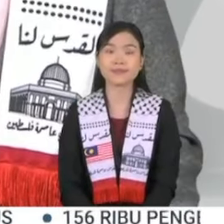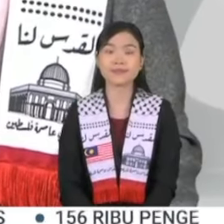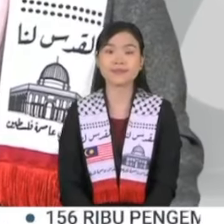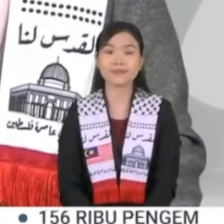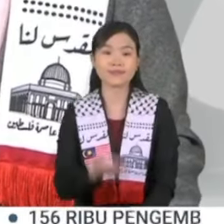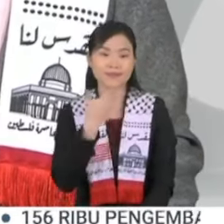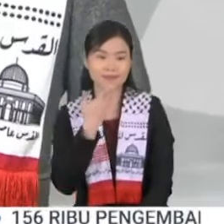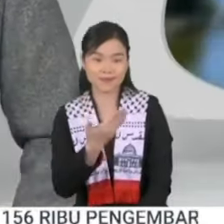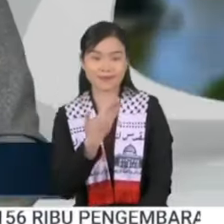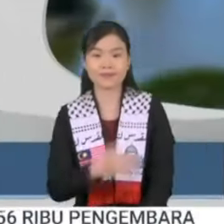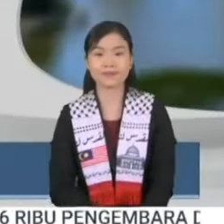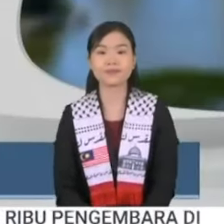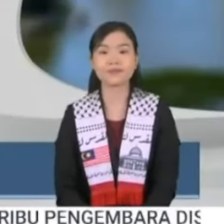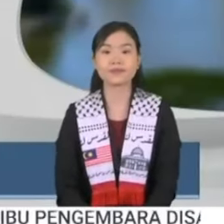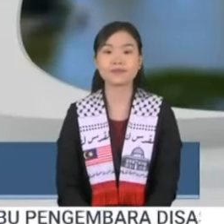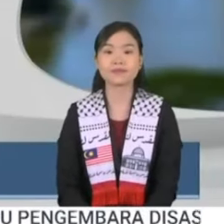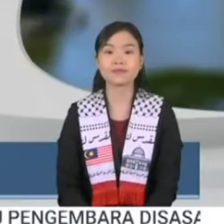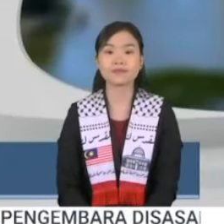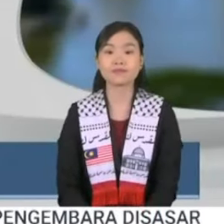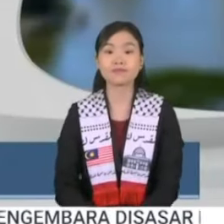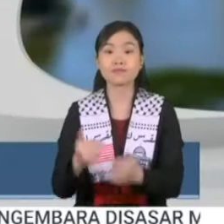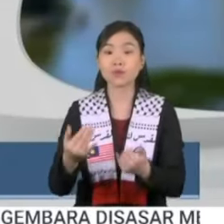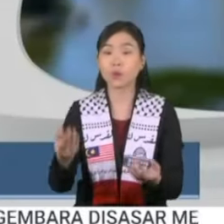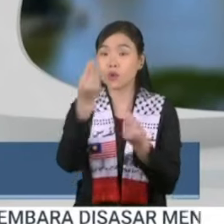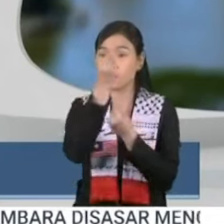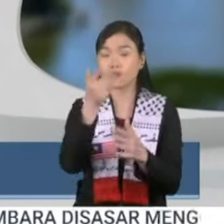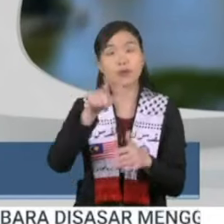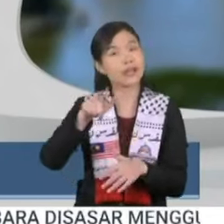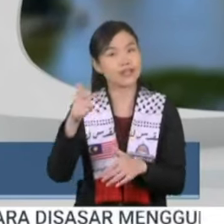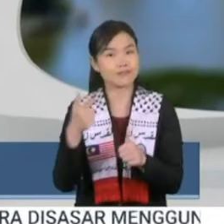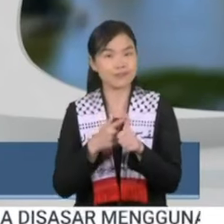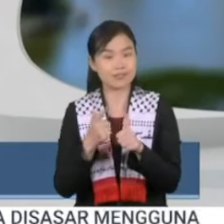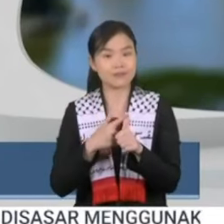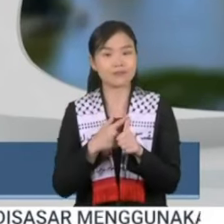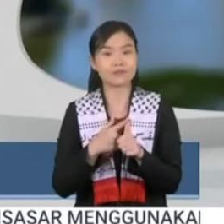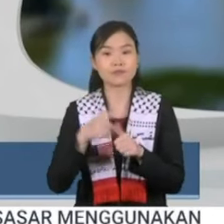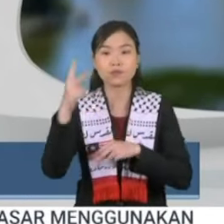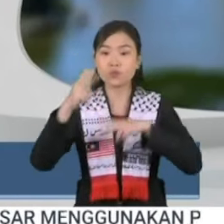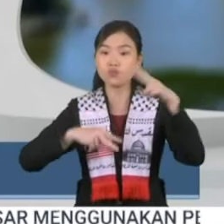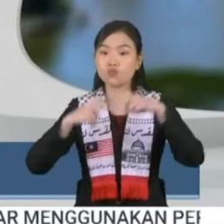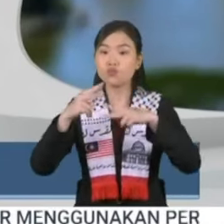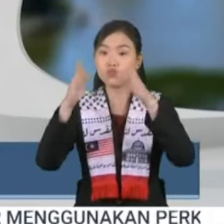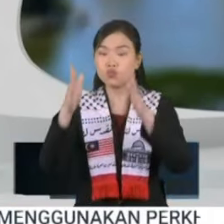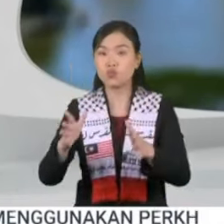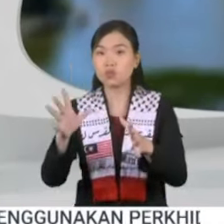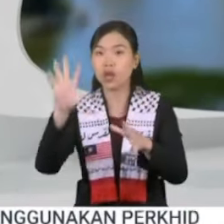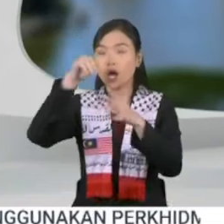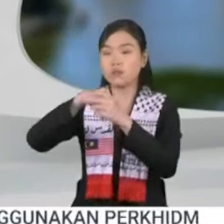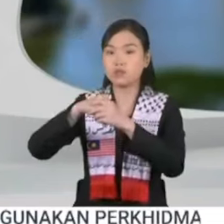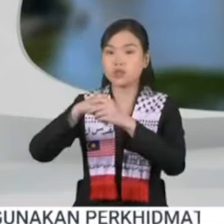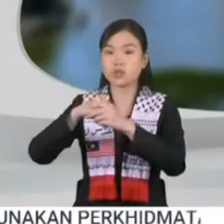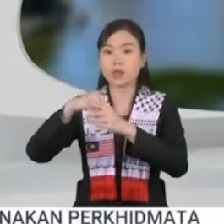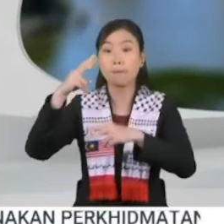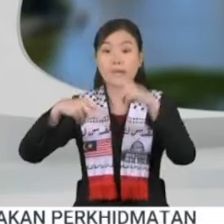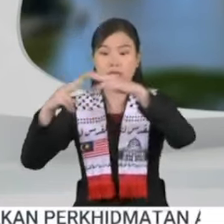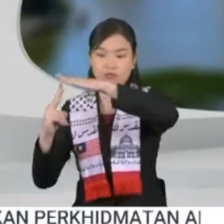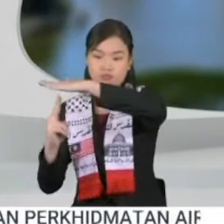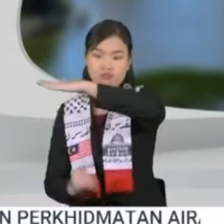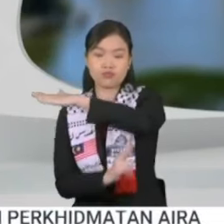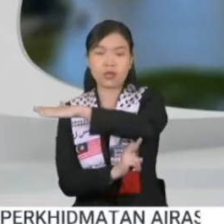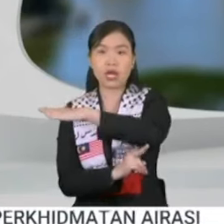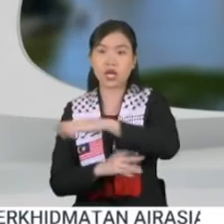Baik, terima kasih Nurul. Sebelum itu kita ke perkembangan ini terlebih dahulu. Kontraktor yang terlibat dalam pembinaan jambatan Saribas 2 di Pusat